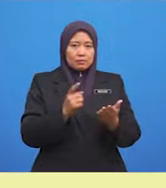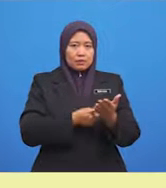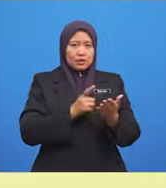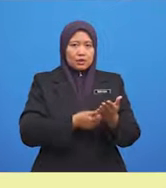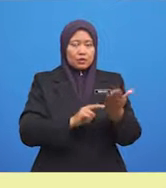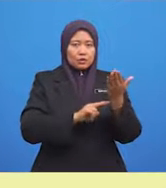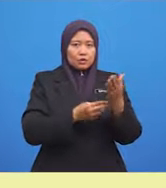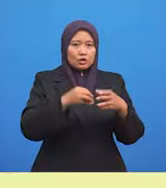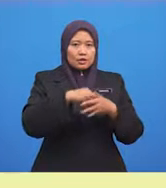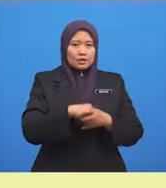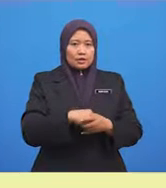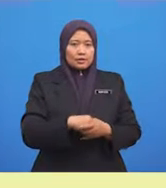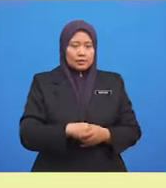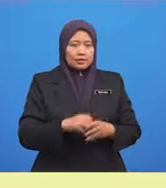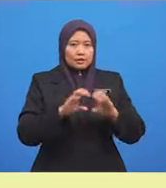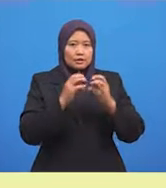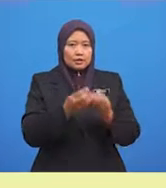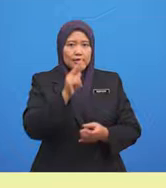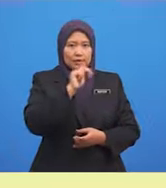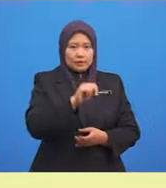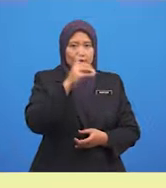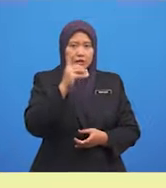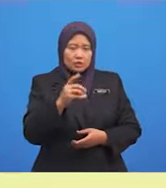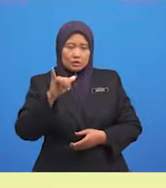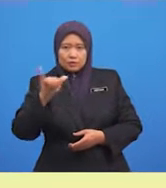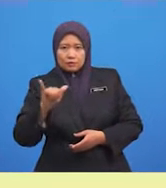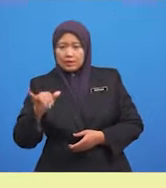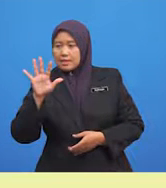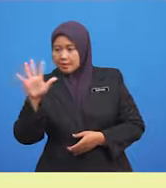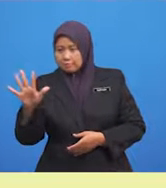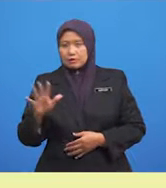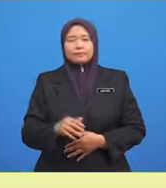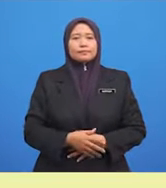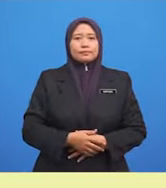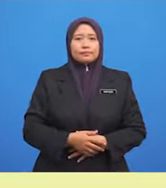Maka bilangan unsur dalam set D ialah 5.